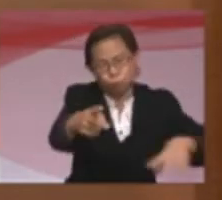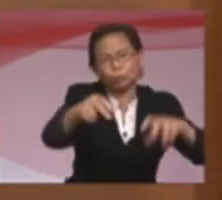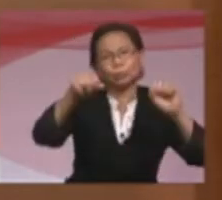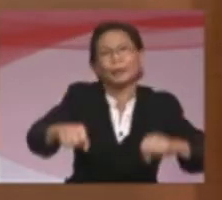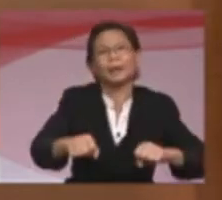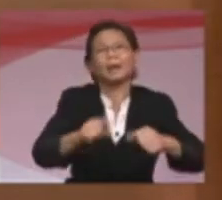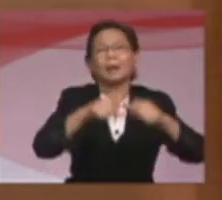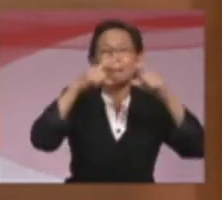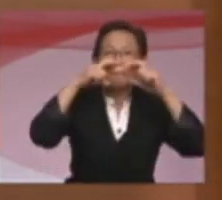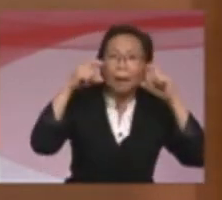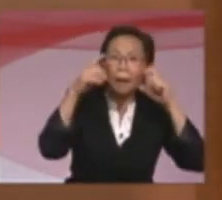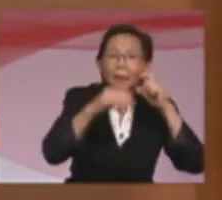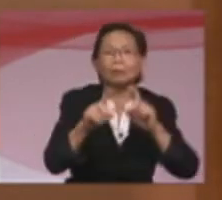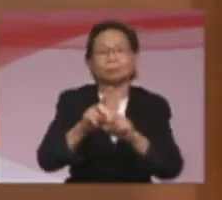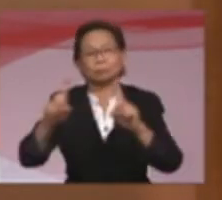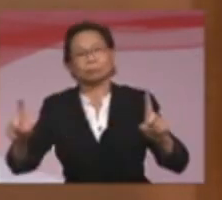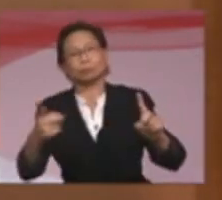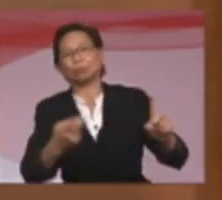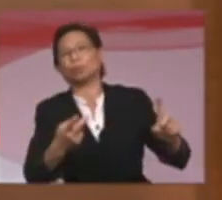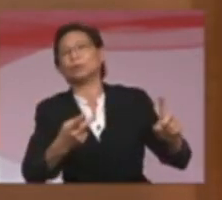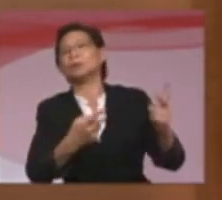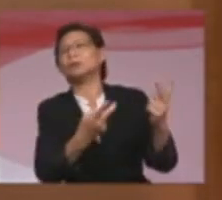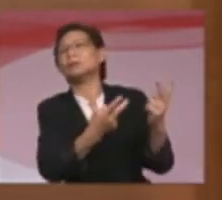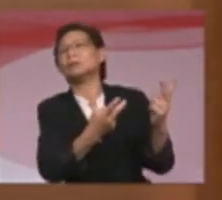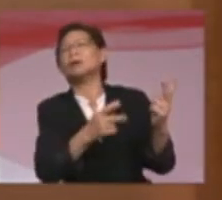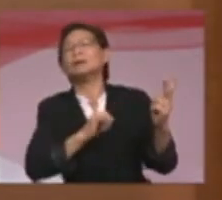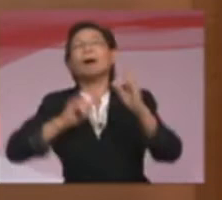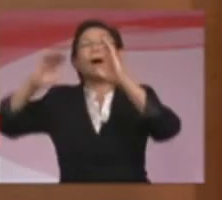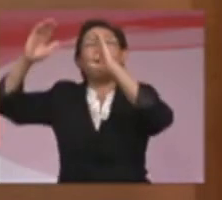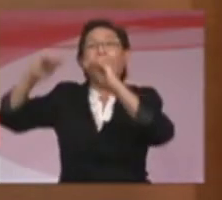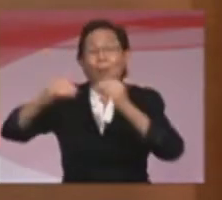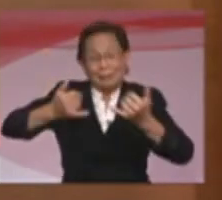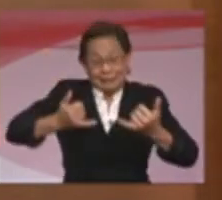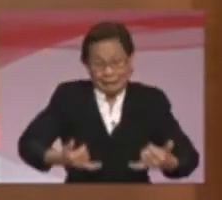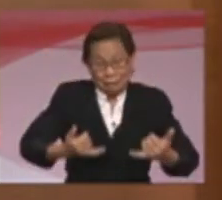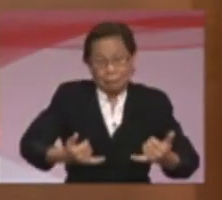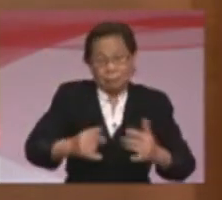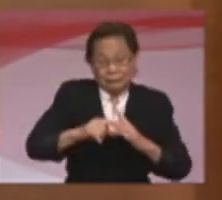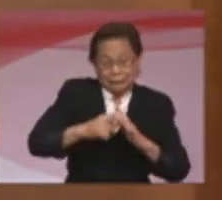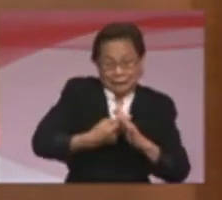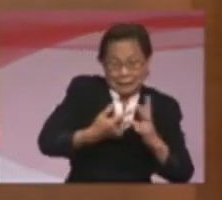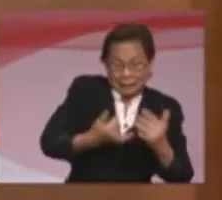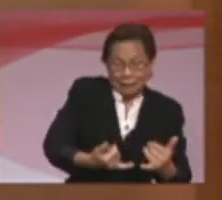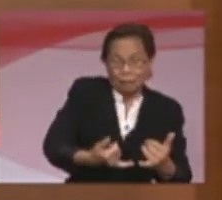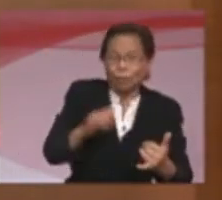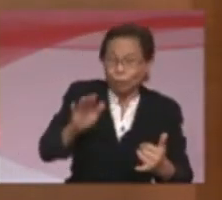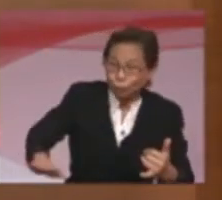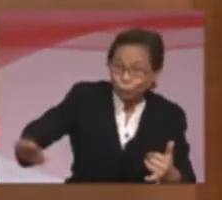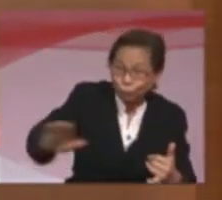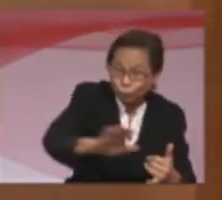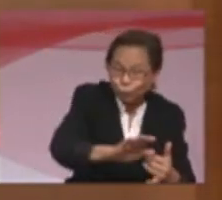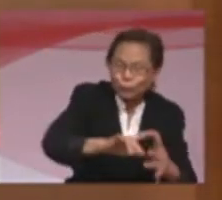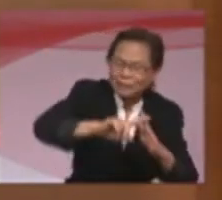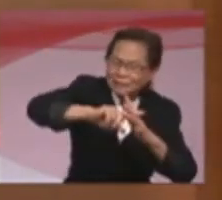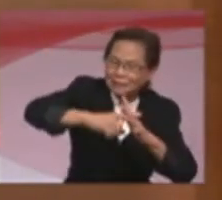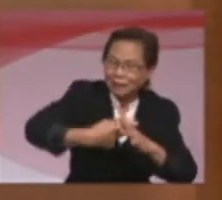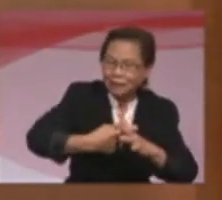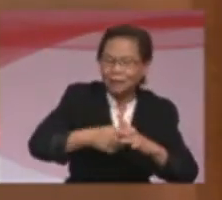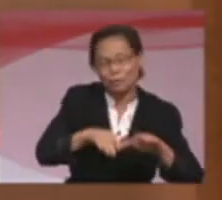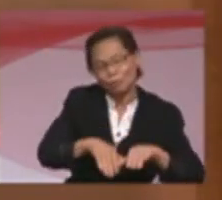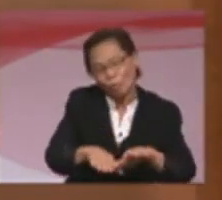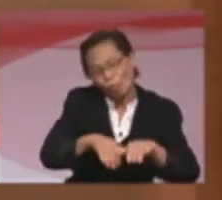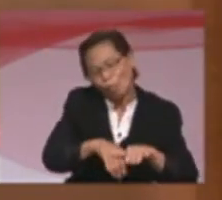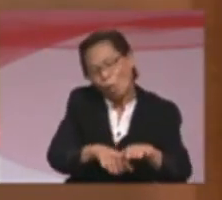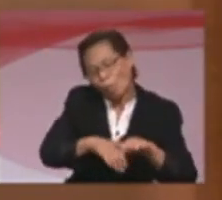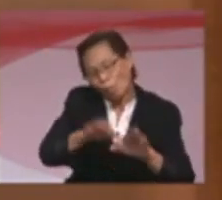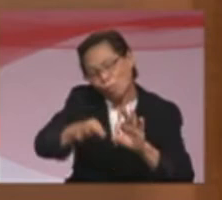ini. Jadi saya harap mulai sekarang ni bolehlah mula